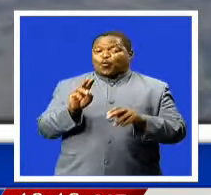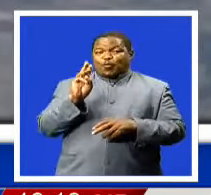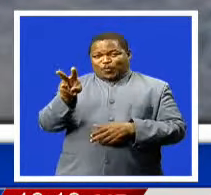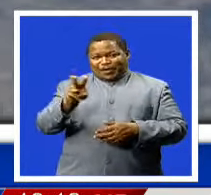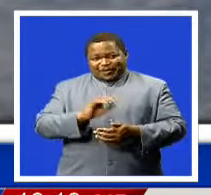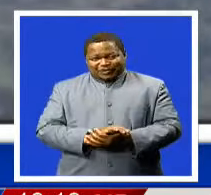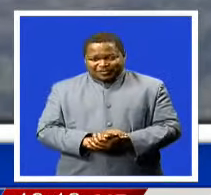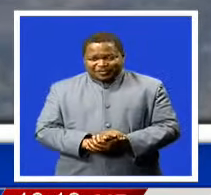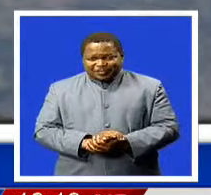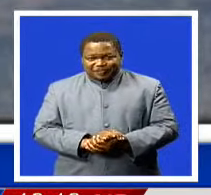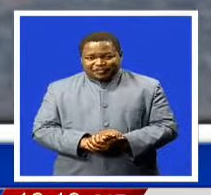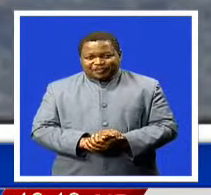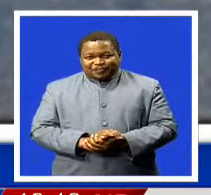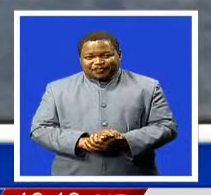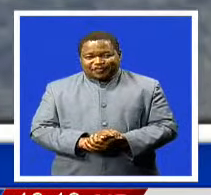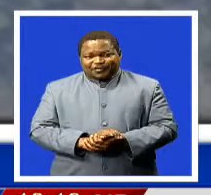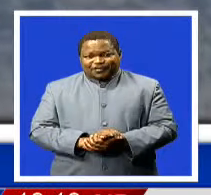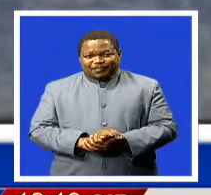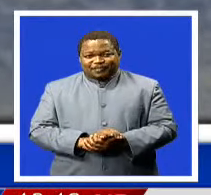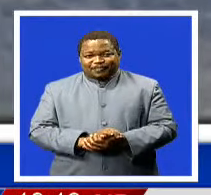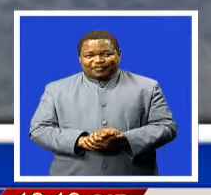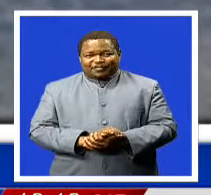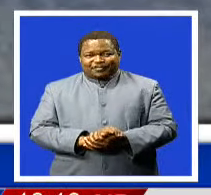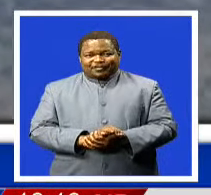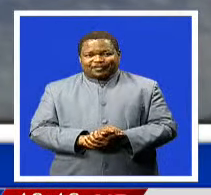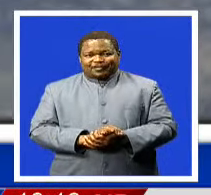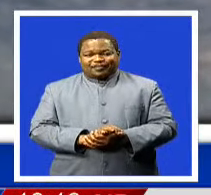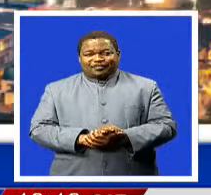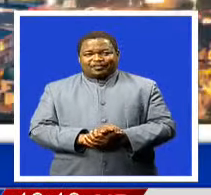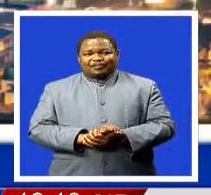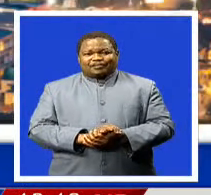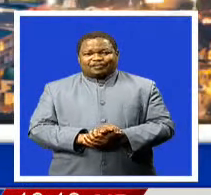Themkosi Mavimbela anaphathizwe msibi mbabane